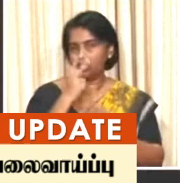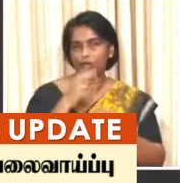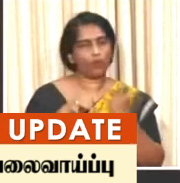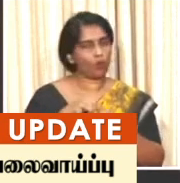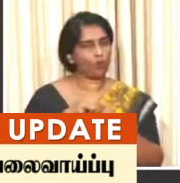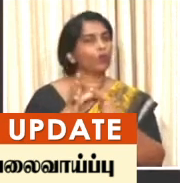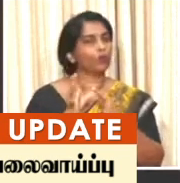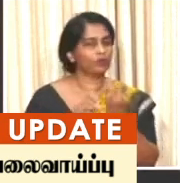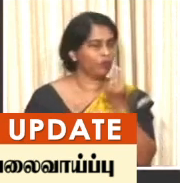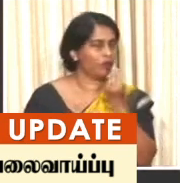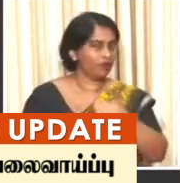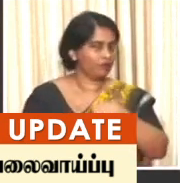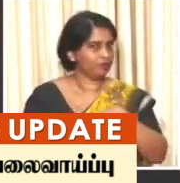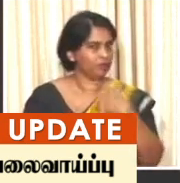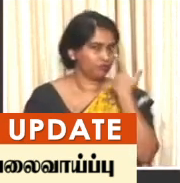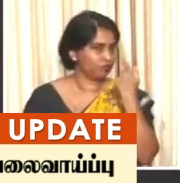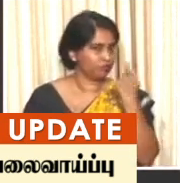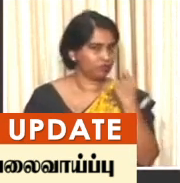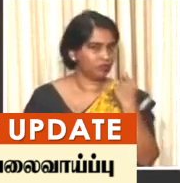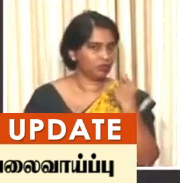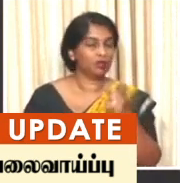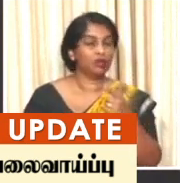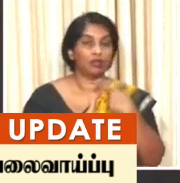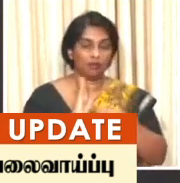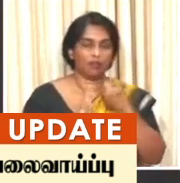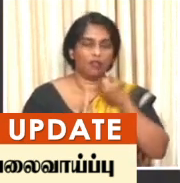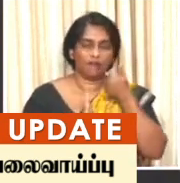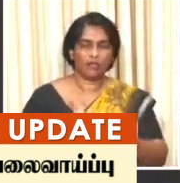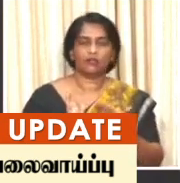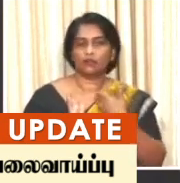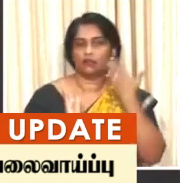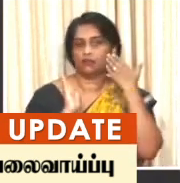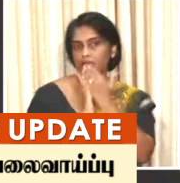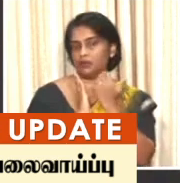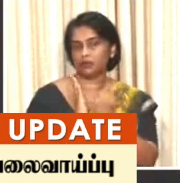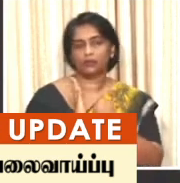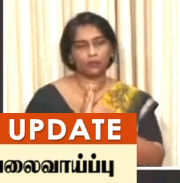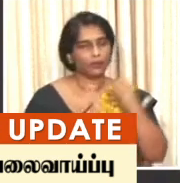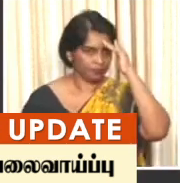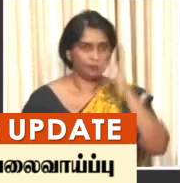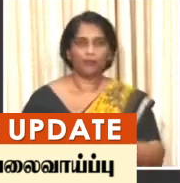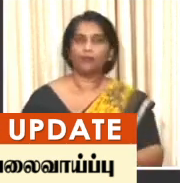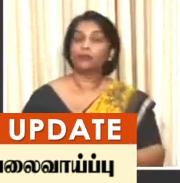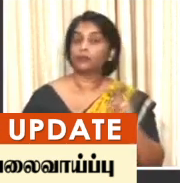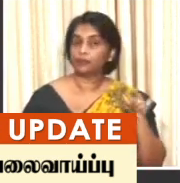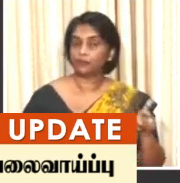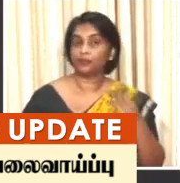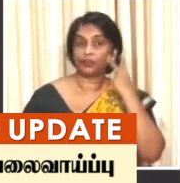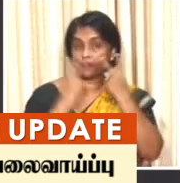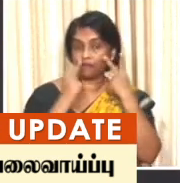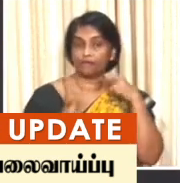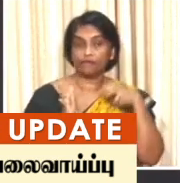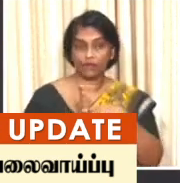දෙන්නම් පොඩ්ඩක් වෙලාව අරගෙන උත්තරයක් දෙනවා සමා වෙන්න මොකද මේක ජාතික වශයෙන් ඉතාමත් වැදගත් කාරණාවක් නිසා අරු නියෝජ්‍ය කතානායකතුමනි මේ විසිට වීසා